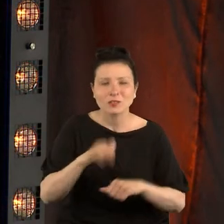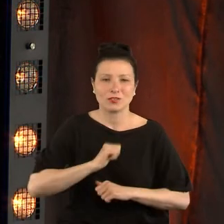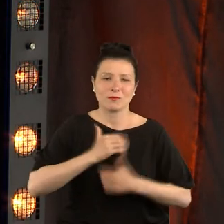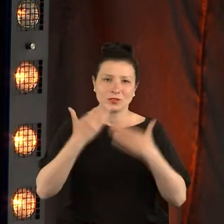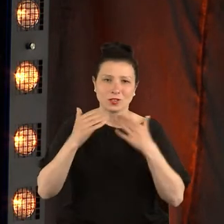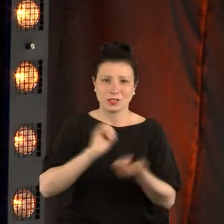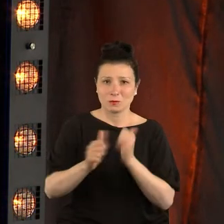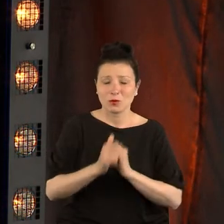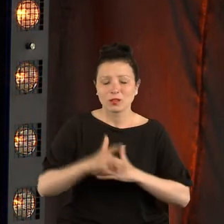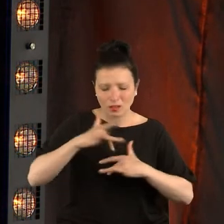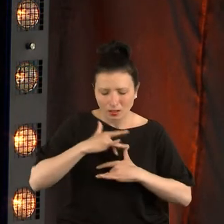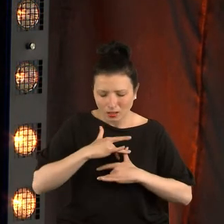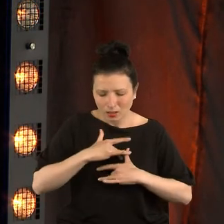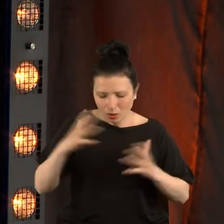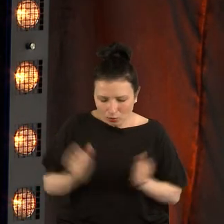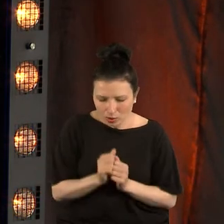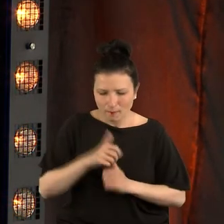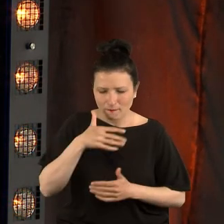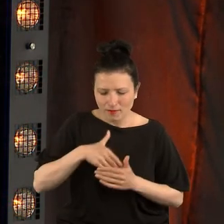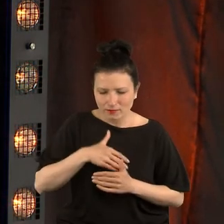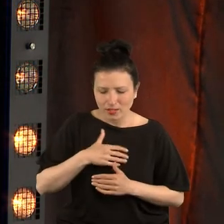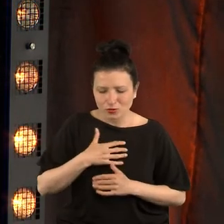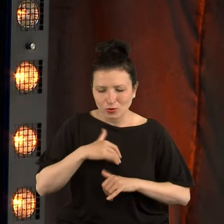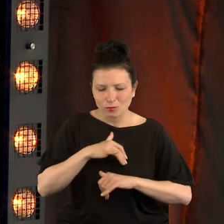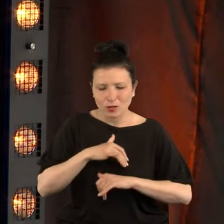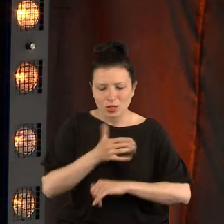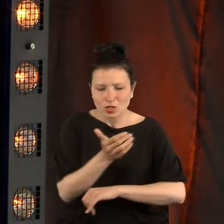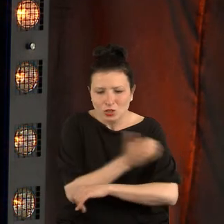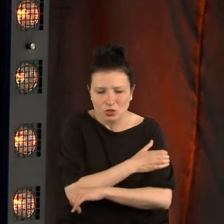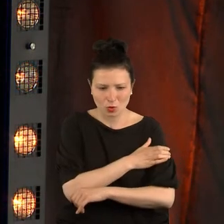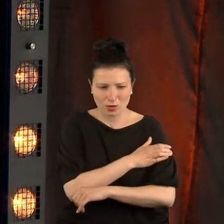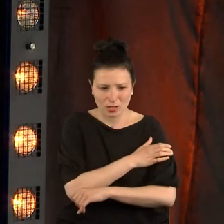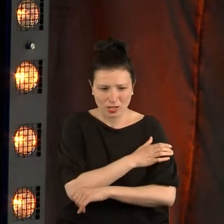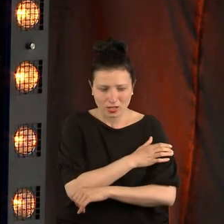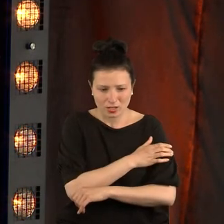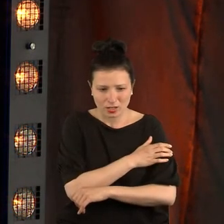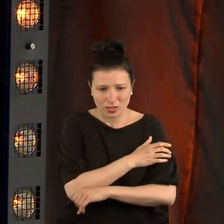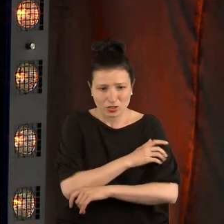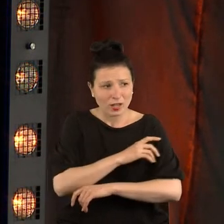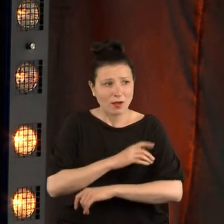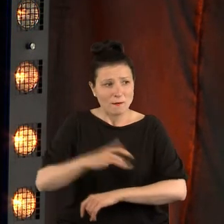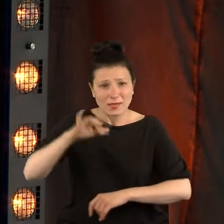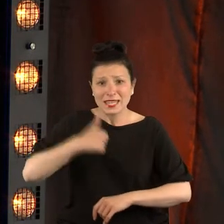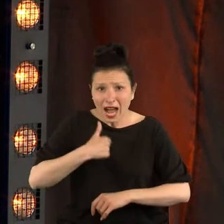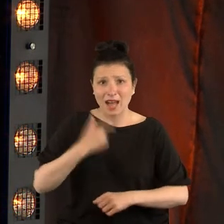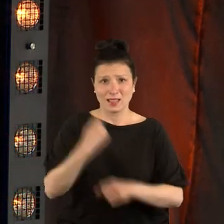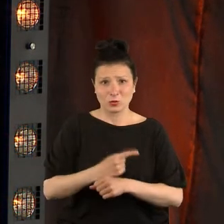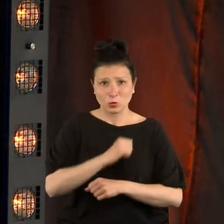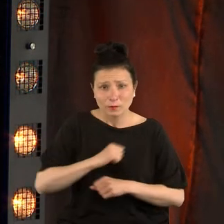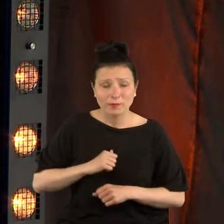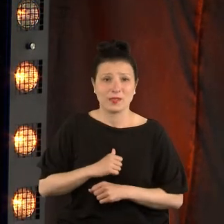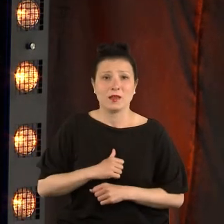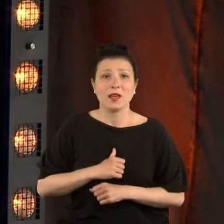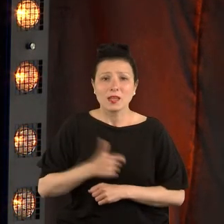wewnętrzną siłę, że tak naprawdę wszystko w moich rękach i powinienem teraz wykorzystać ten czas, który mi został. I tak